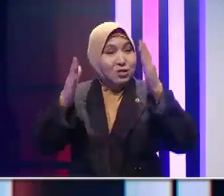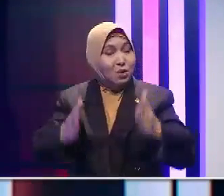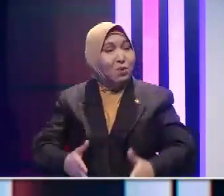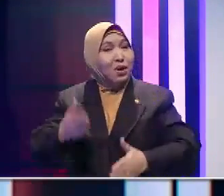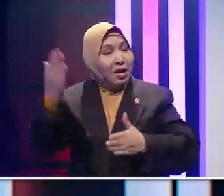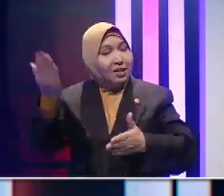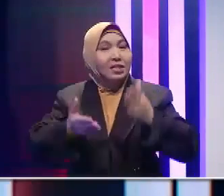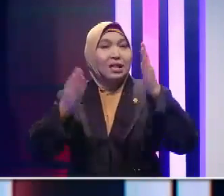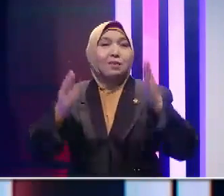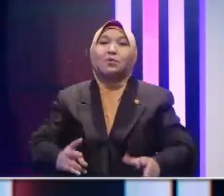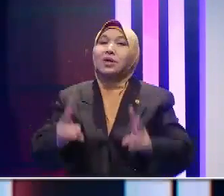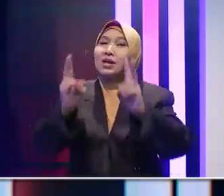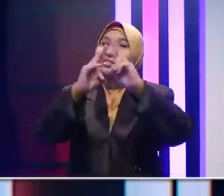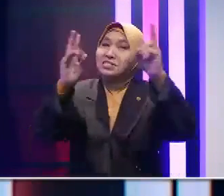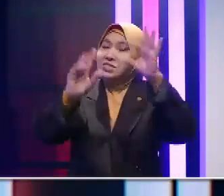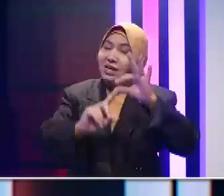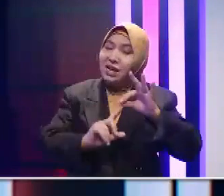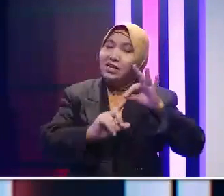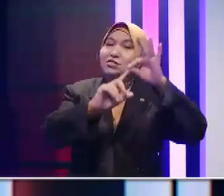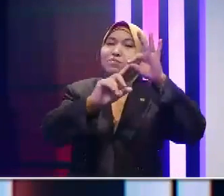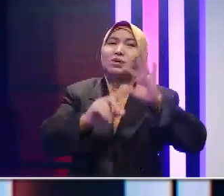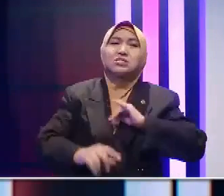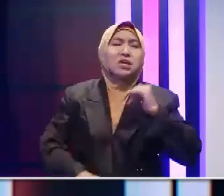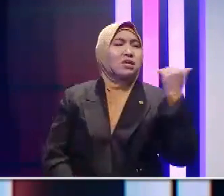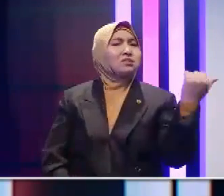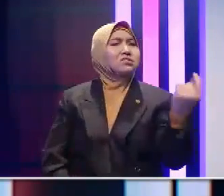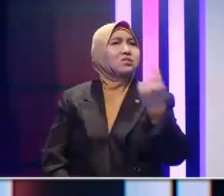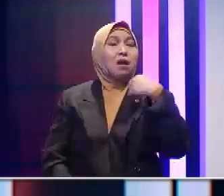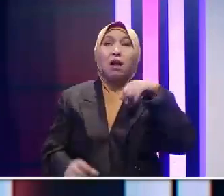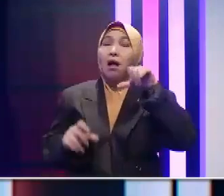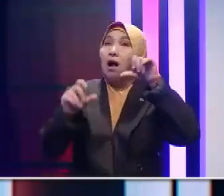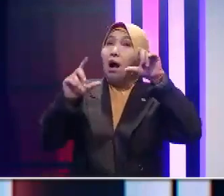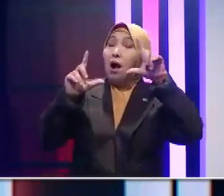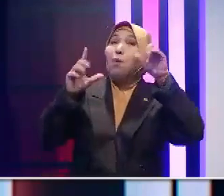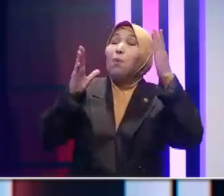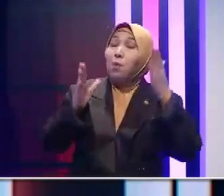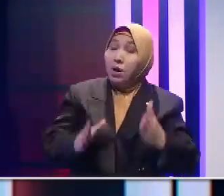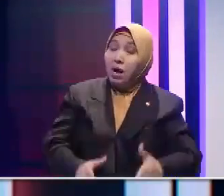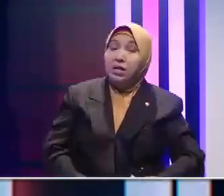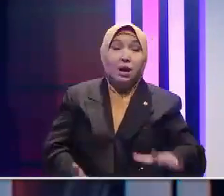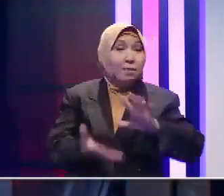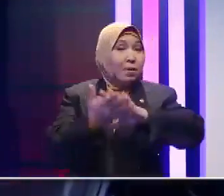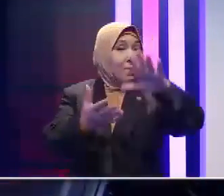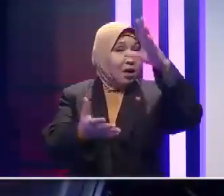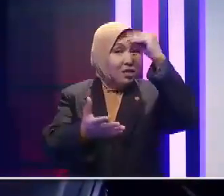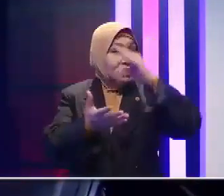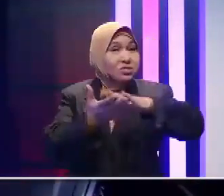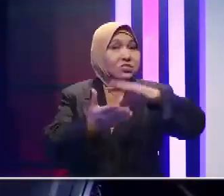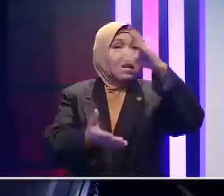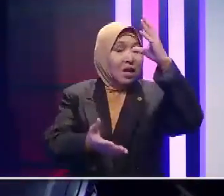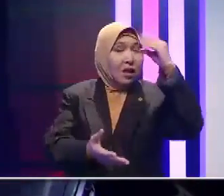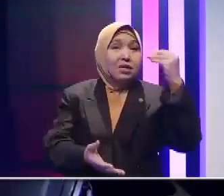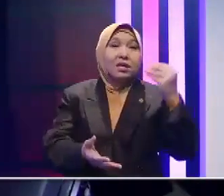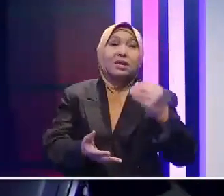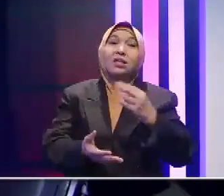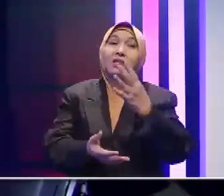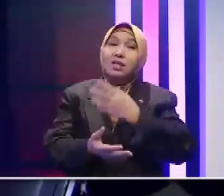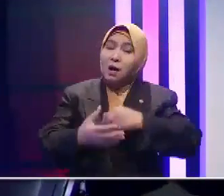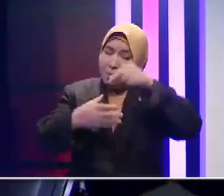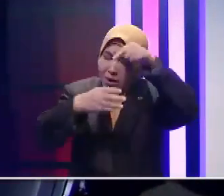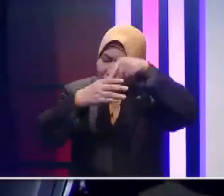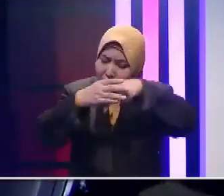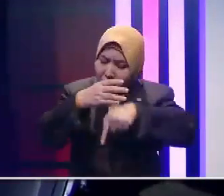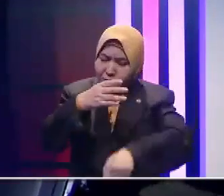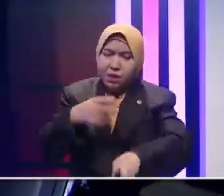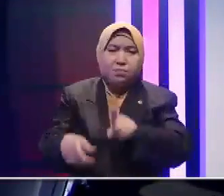tetamu yang sangat istimewa, yang saya selalu kagum dengan orang-orang yang mempelajari ataupun mendalami